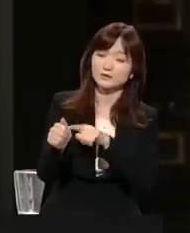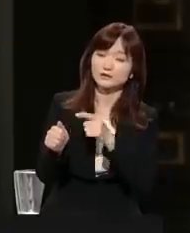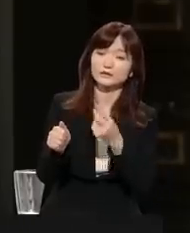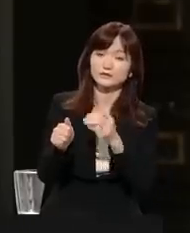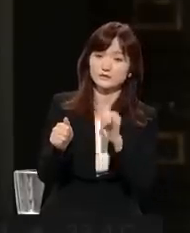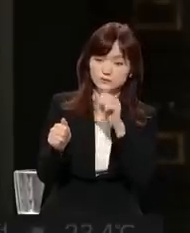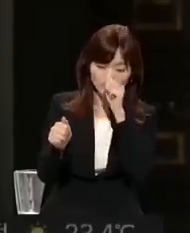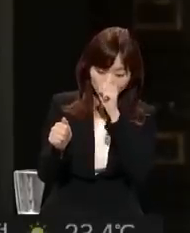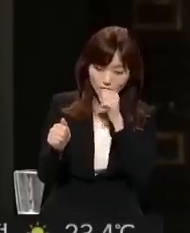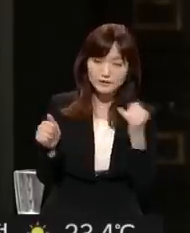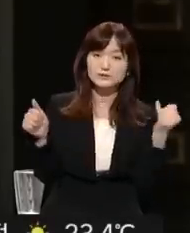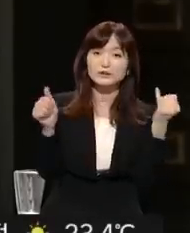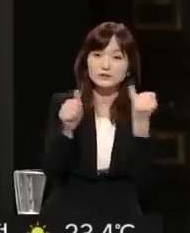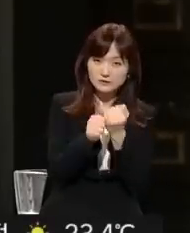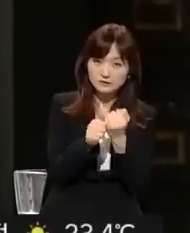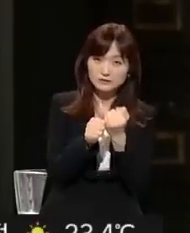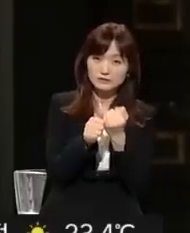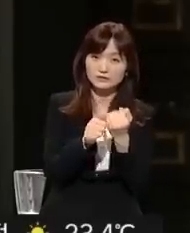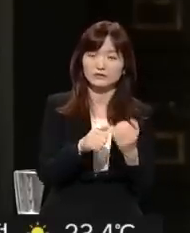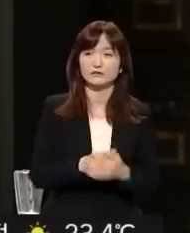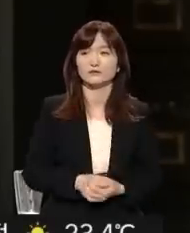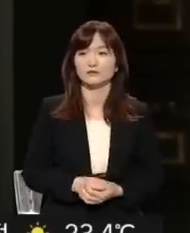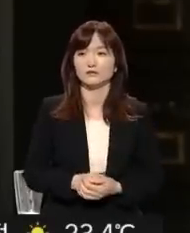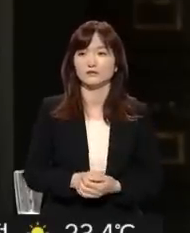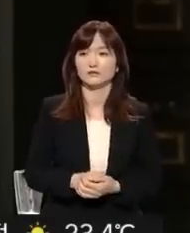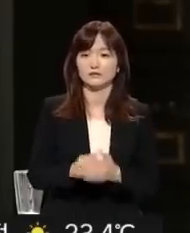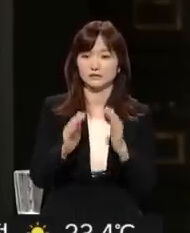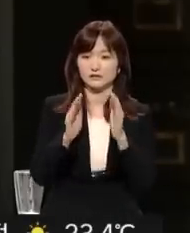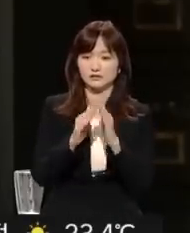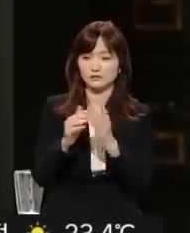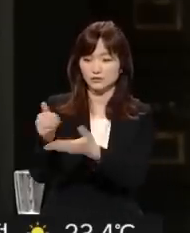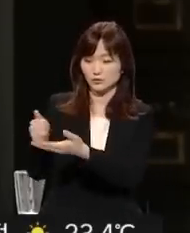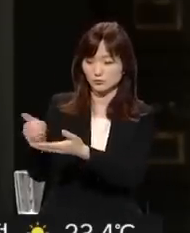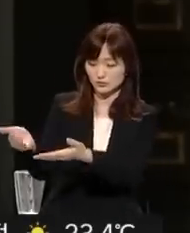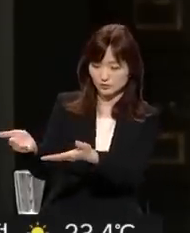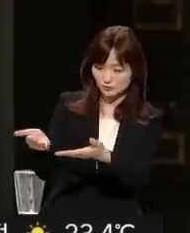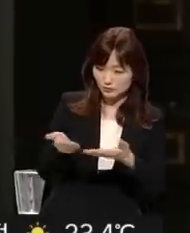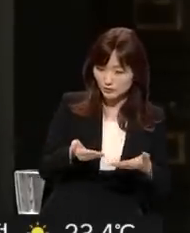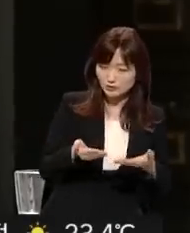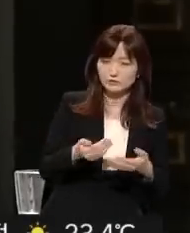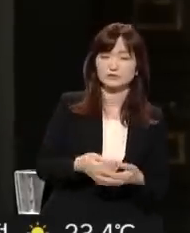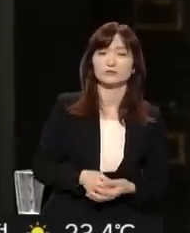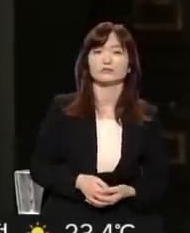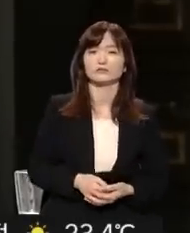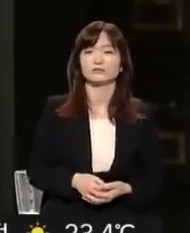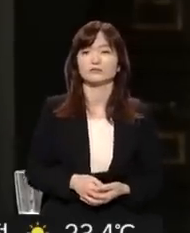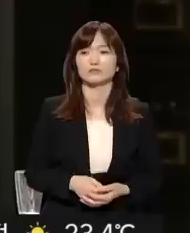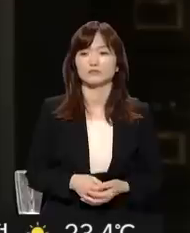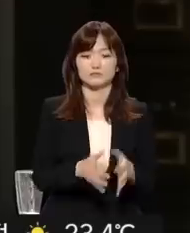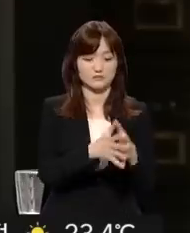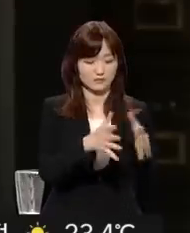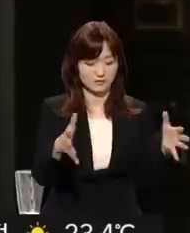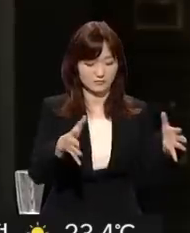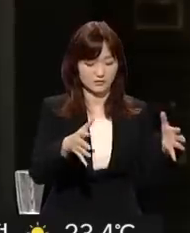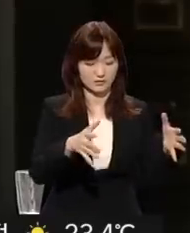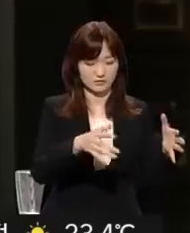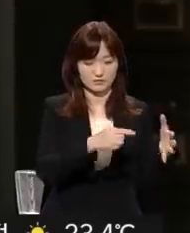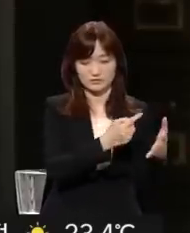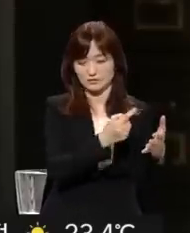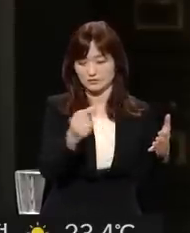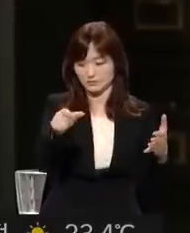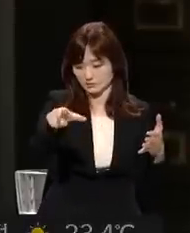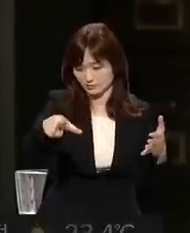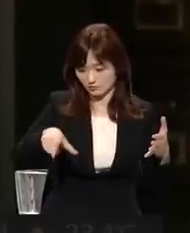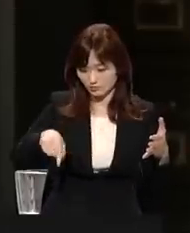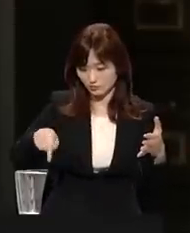좋아가지고 결혼을 했어요. 자 그런데 집들이를 했더니 아까 사파에서 보다시피 아파트 복도에서 들어 누워가지고 그냥